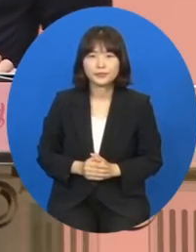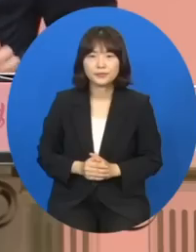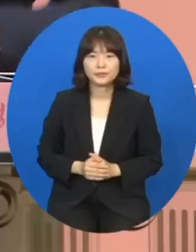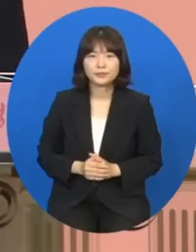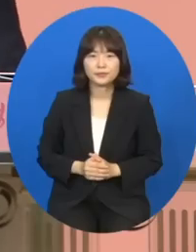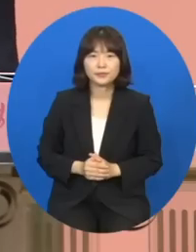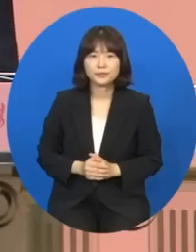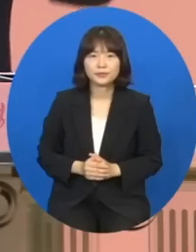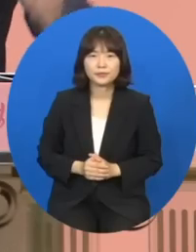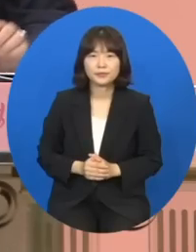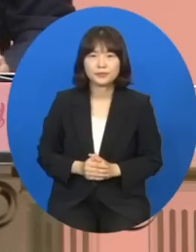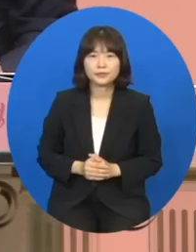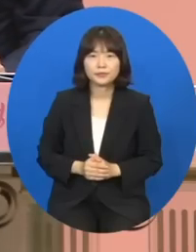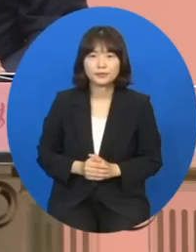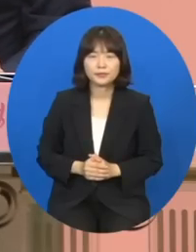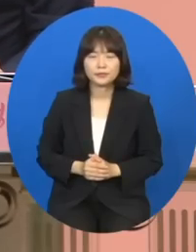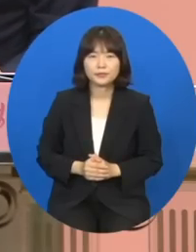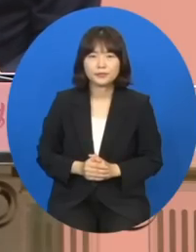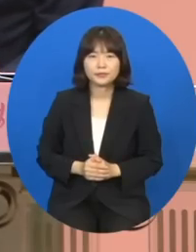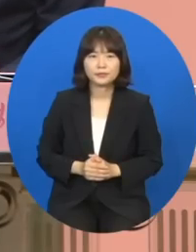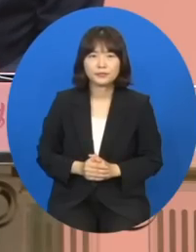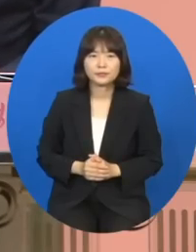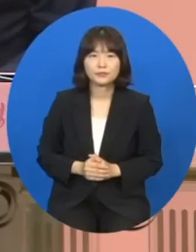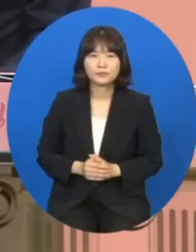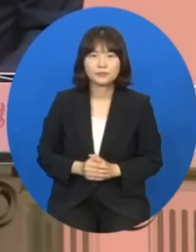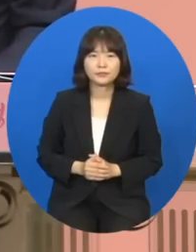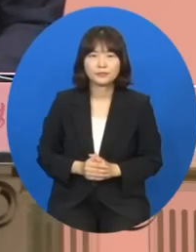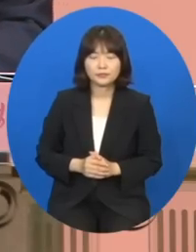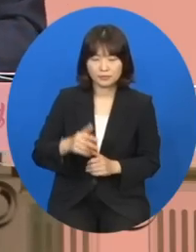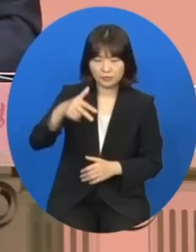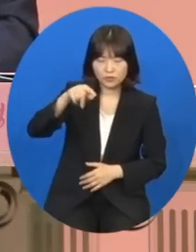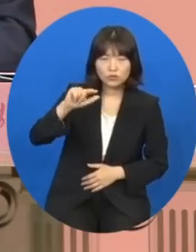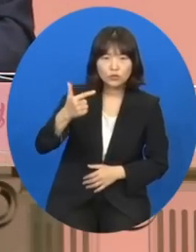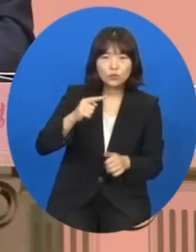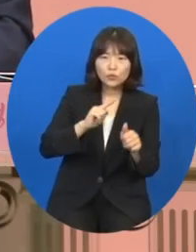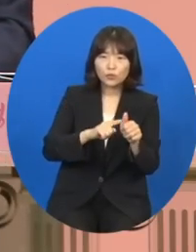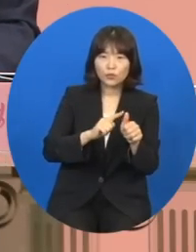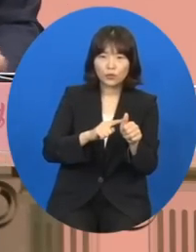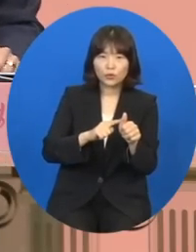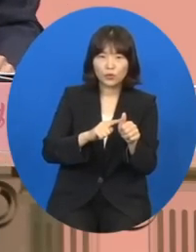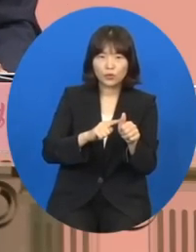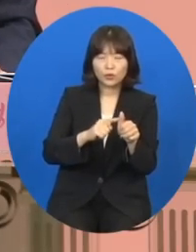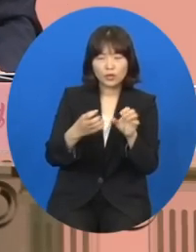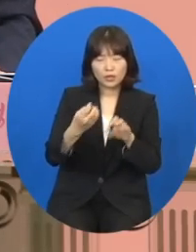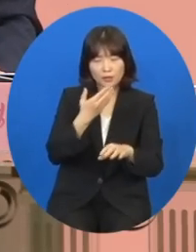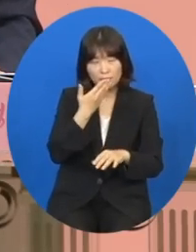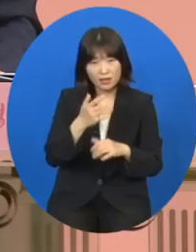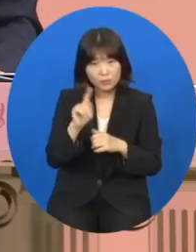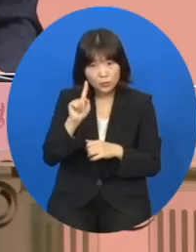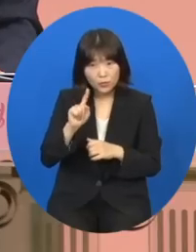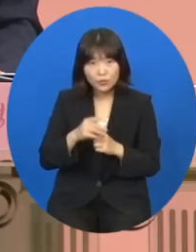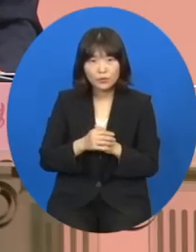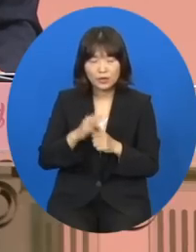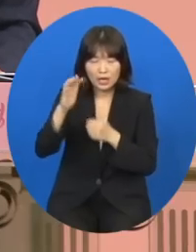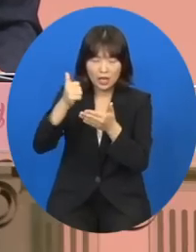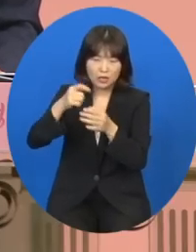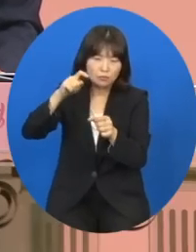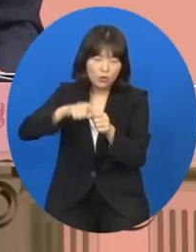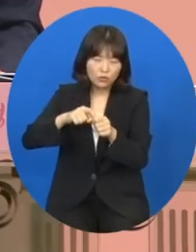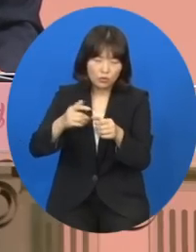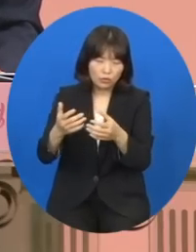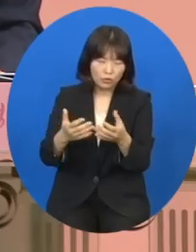make it on 어촌 스팅이 이렇게 답할 수도 있었습니다 하나님의 목적은 모든 사람으로 하여금